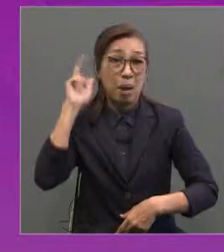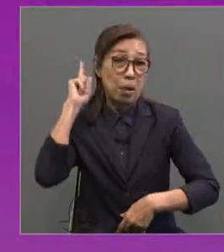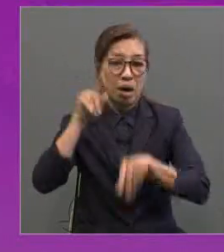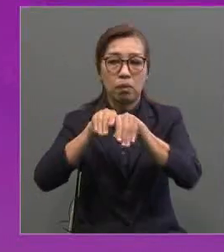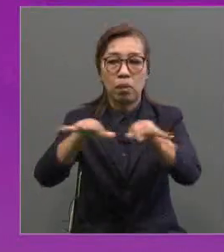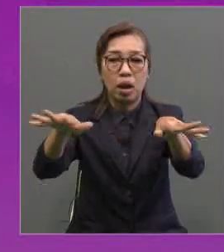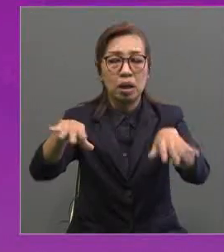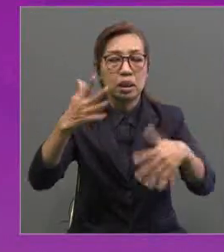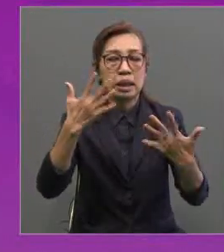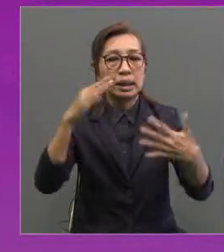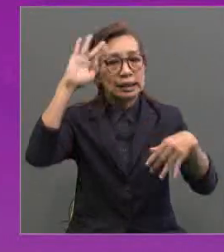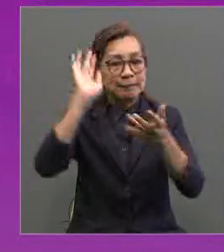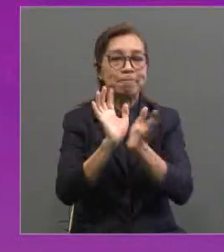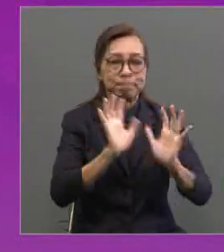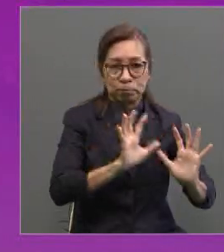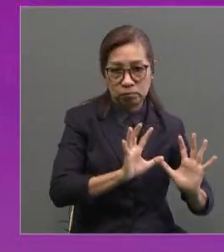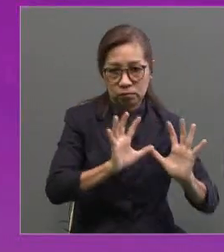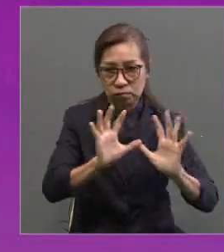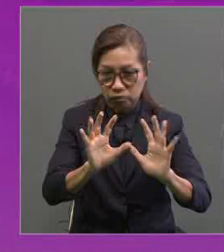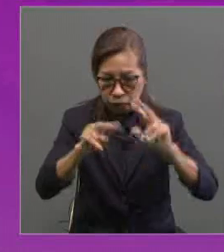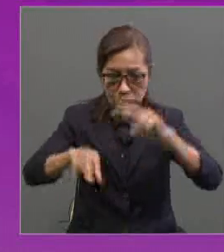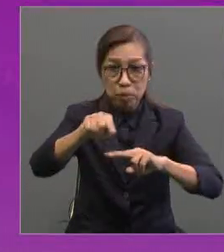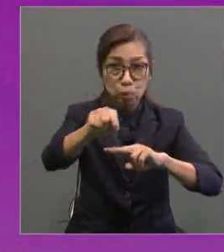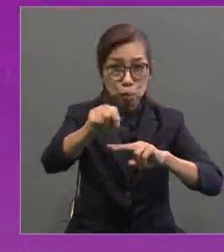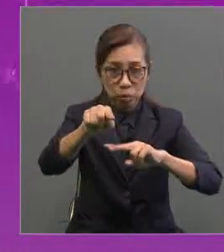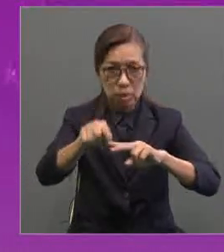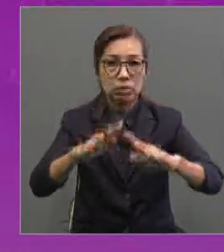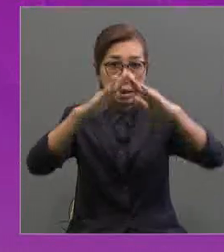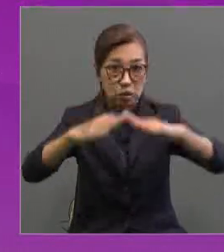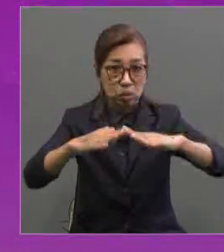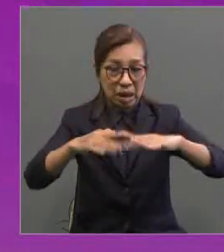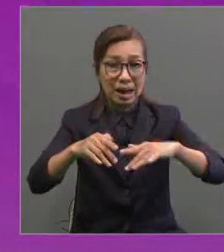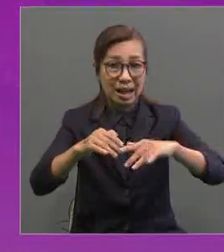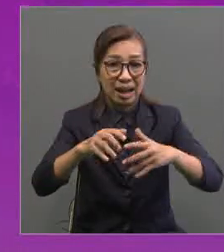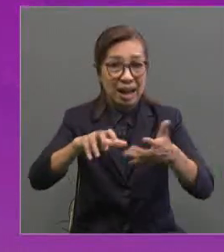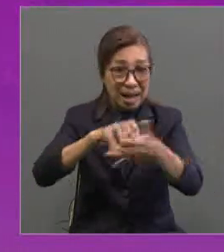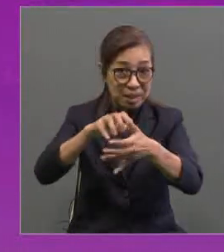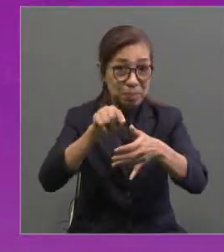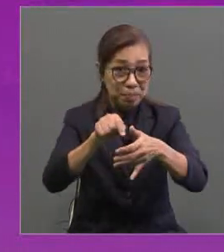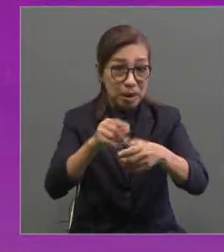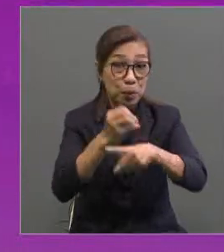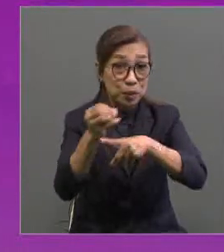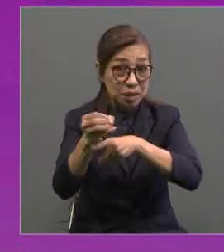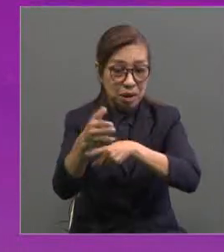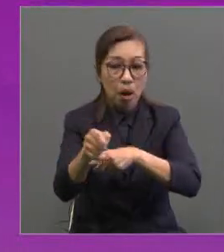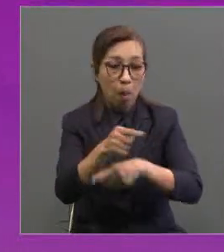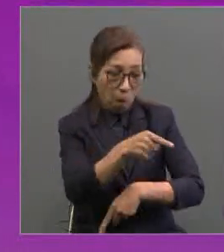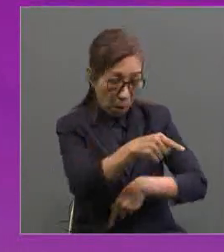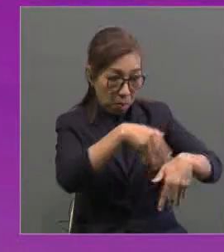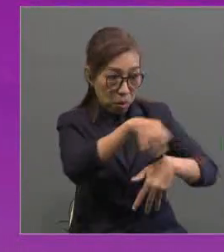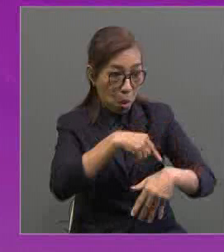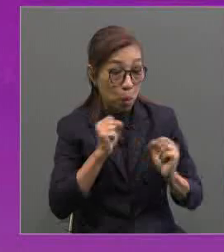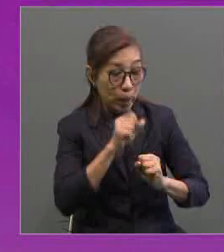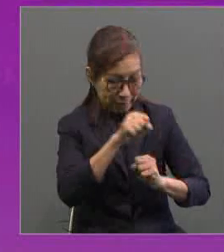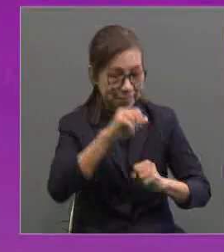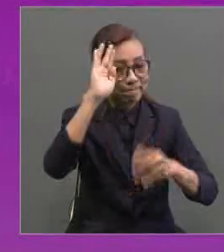ไปเจ้าหน้าที่ก็เลยลงไปตรวจสอบเลยนะครับเพราะว่าทำให้หลายคนที่ไม่กล้ากินอย่างที่บอกไปตำรวจสอบสวนกลางไปถึงพื้น